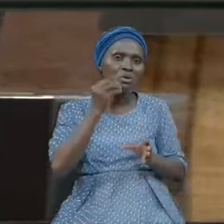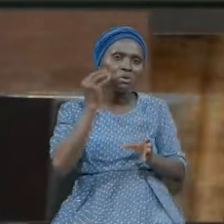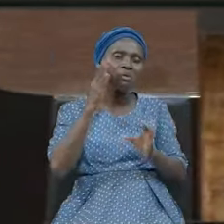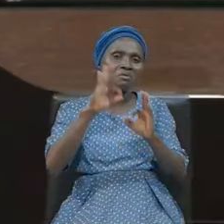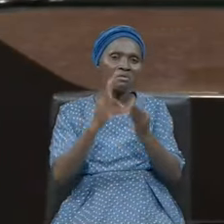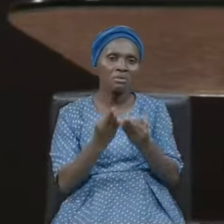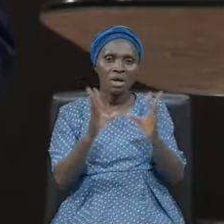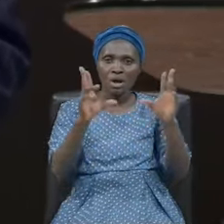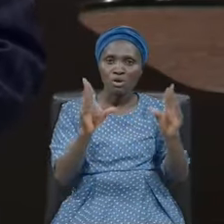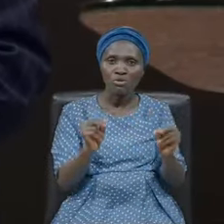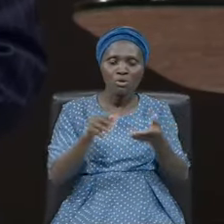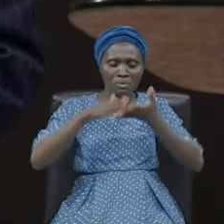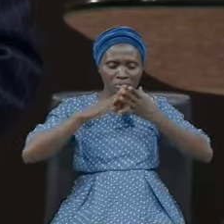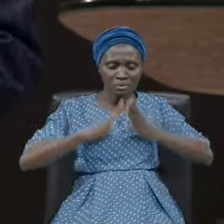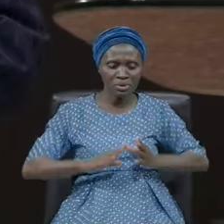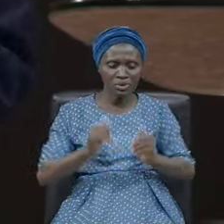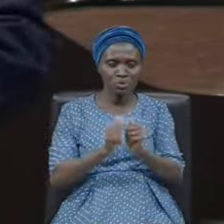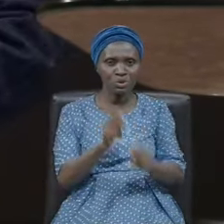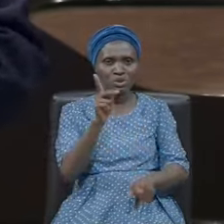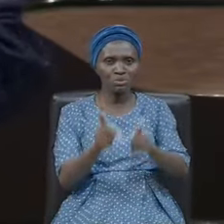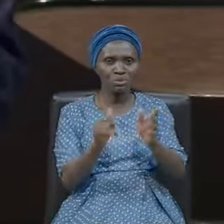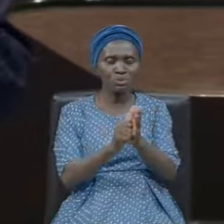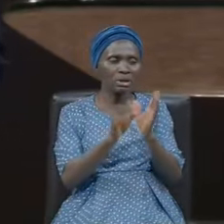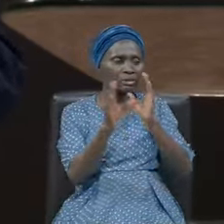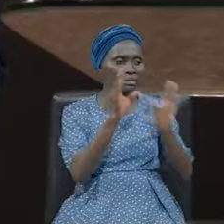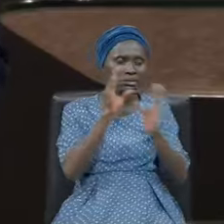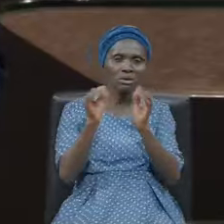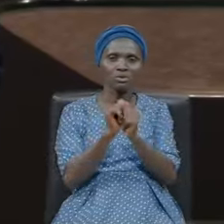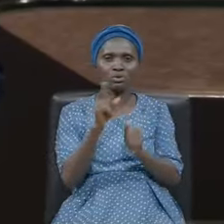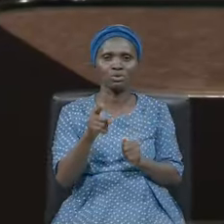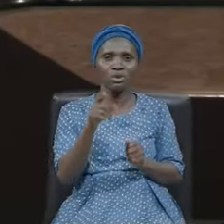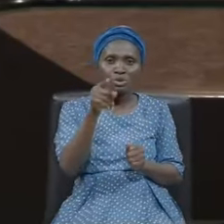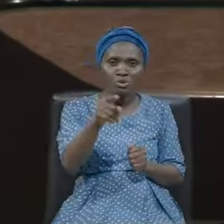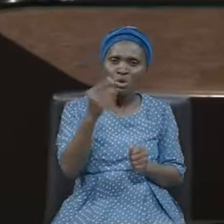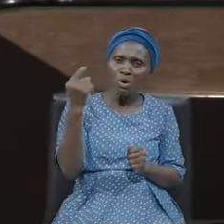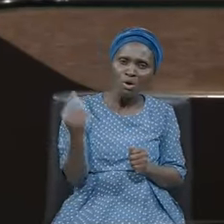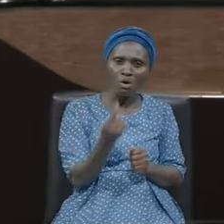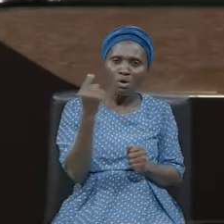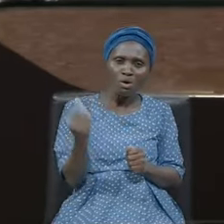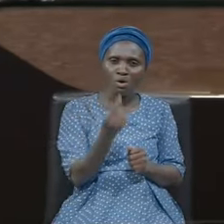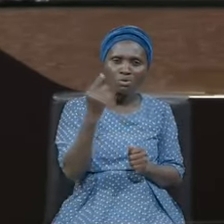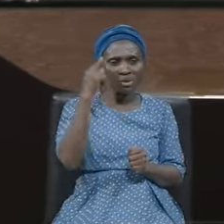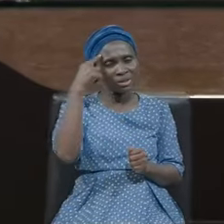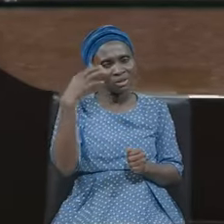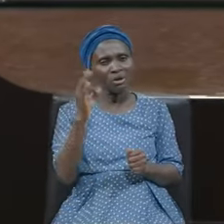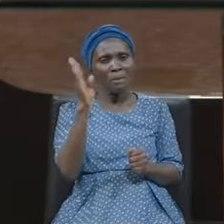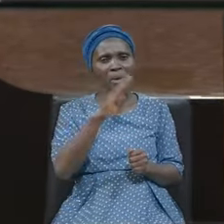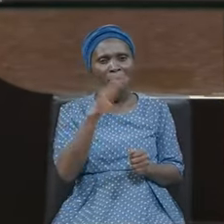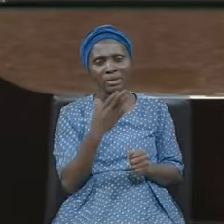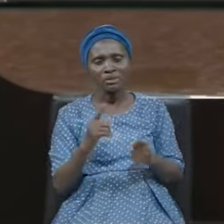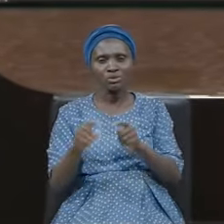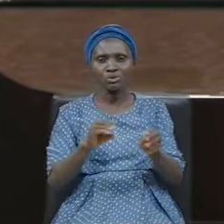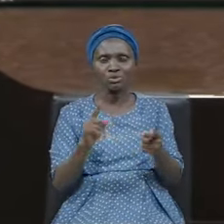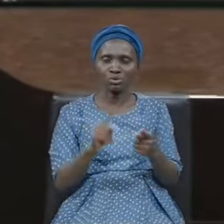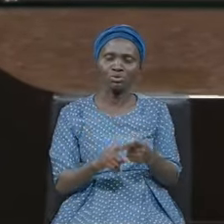de paix avec les gens qui vivent avec vous. Chaque fois, vous pensez aux choses